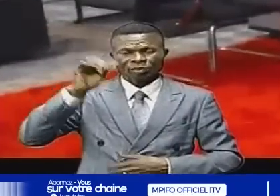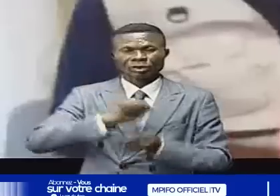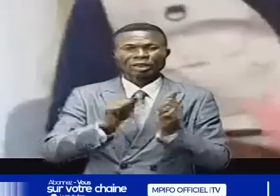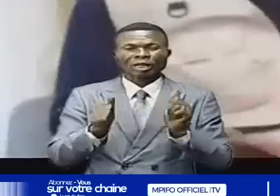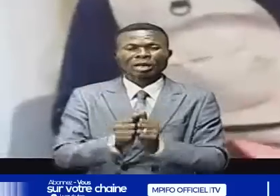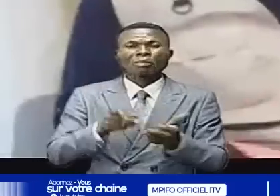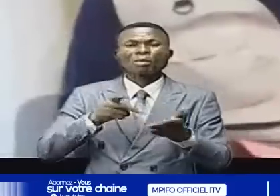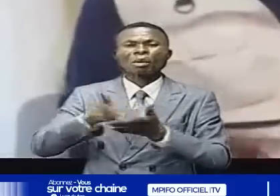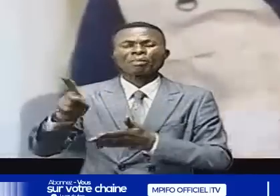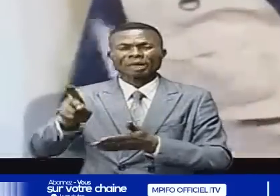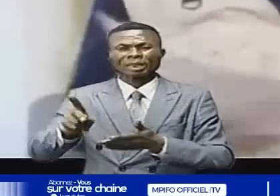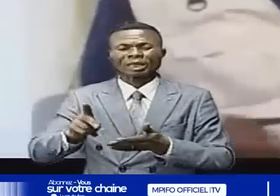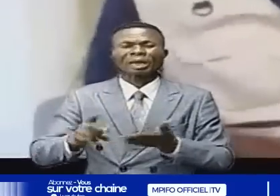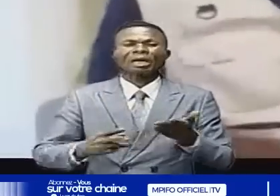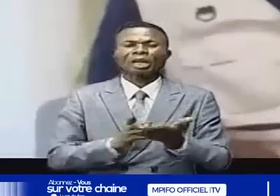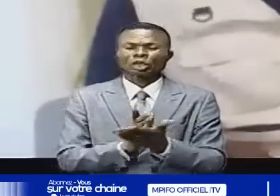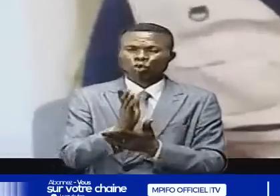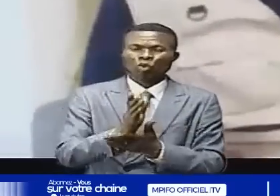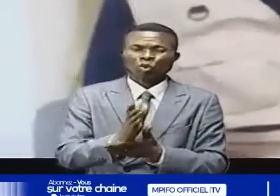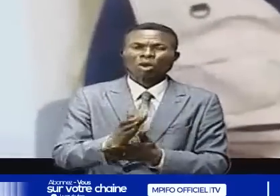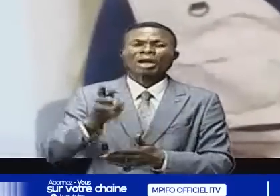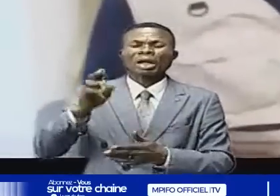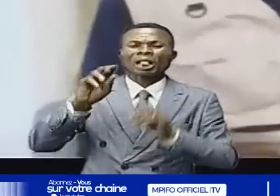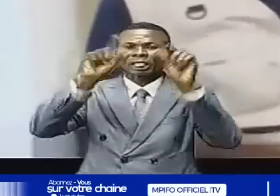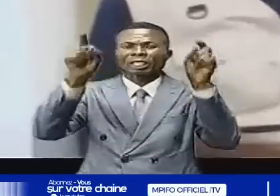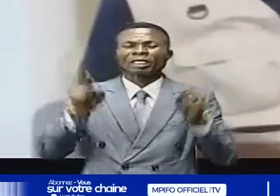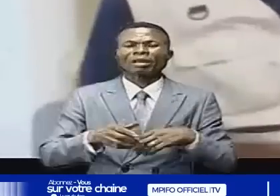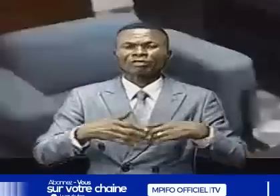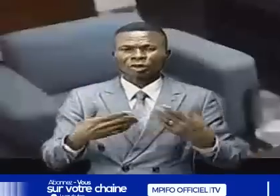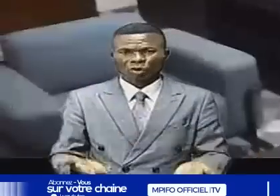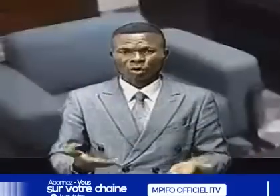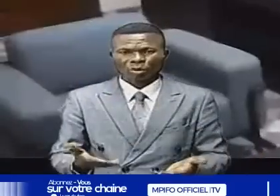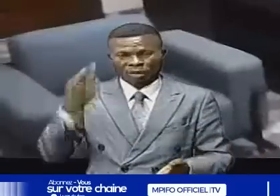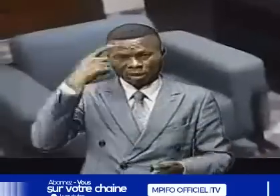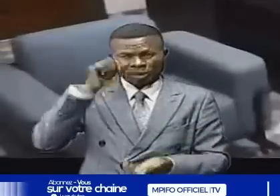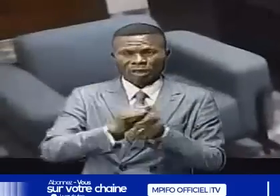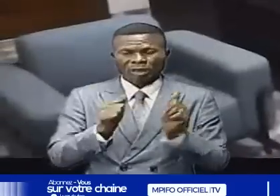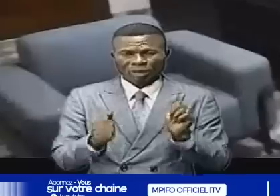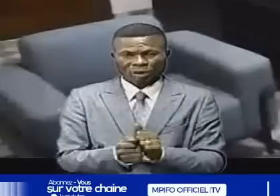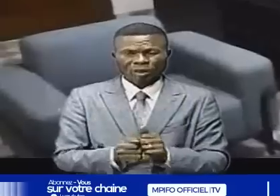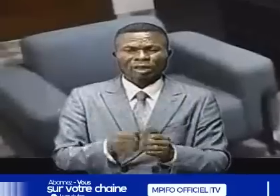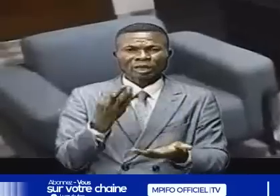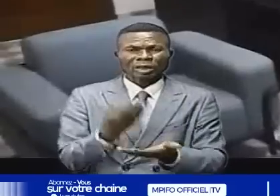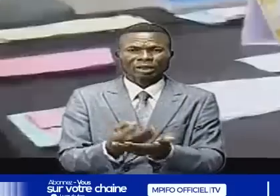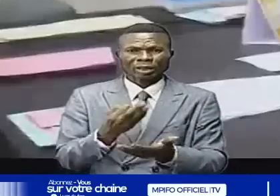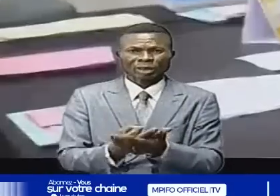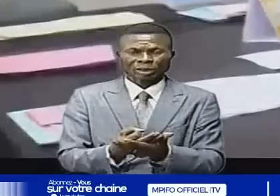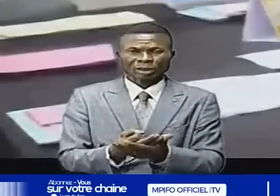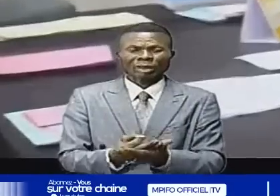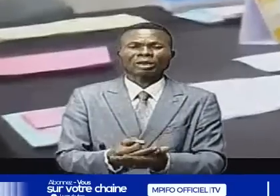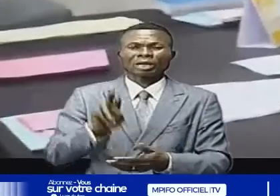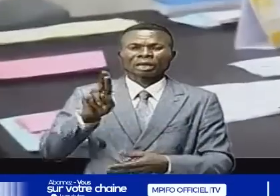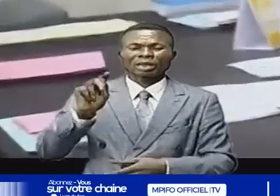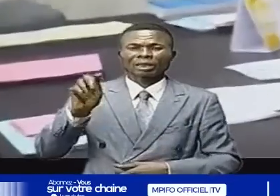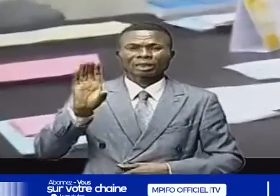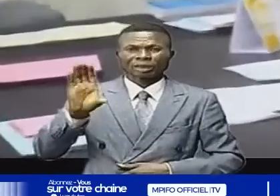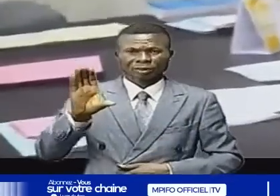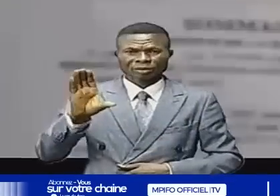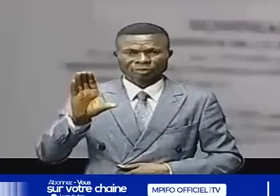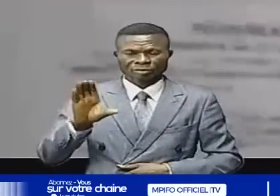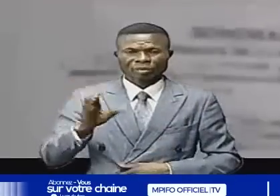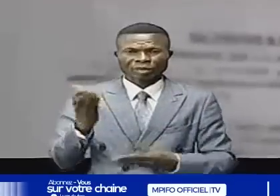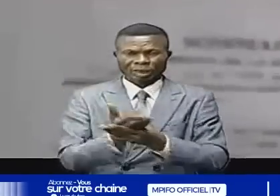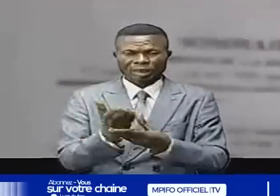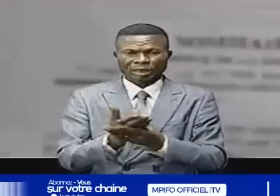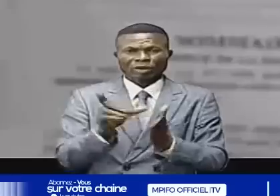audiovisuelle, instrument voulu par les législateurs en vue de l'autonomisation financière de la chaîne nationale. Tous les textes